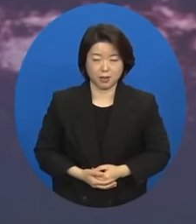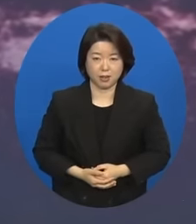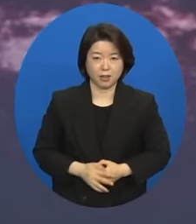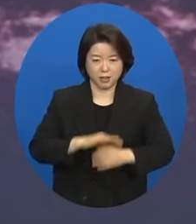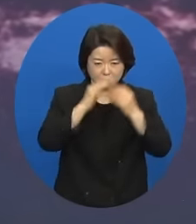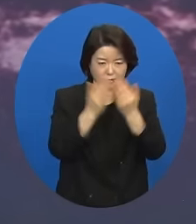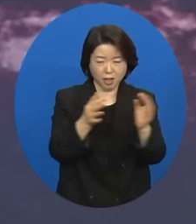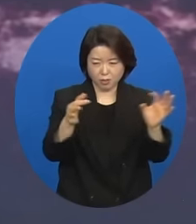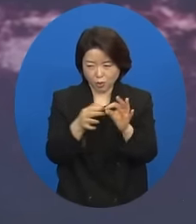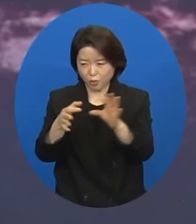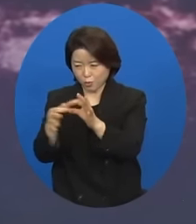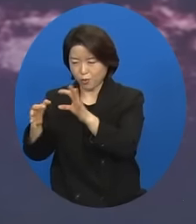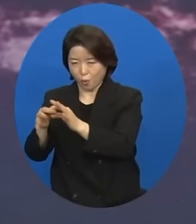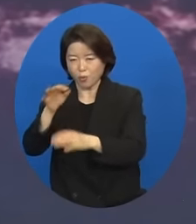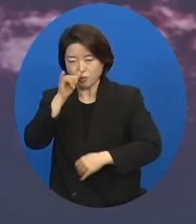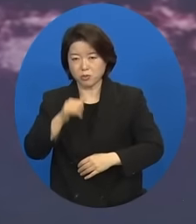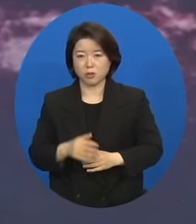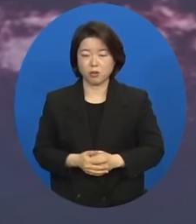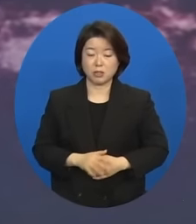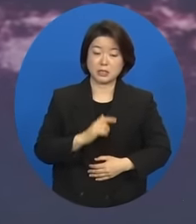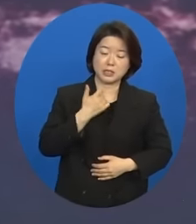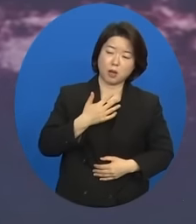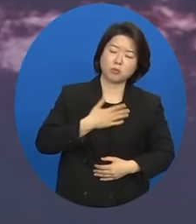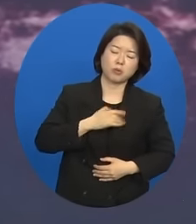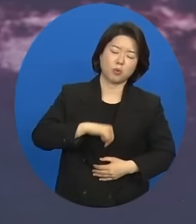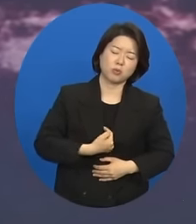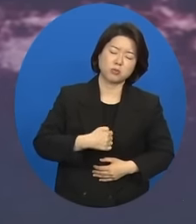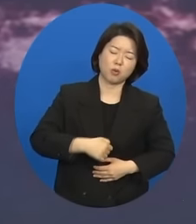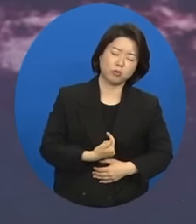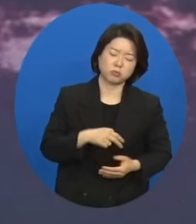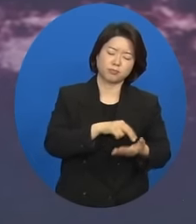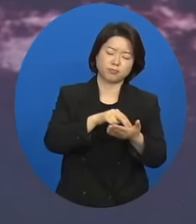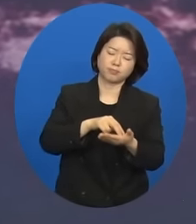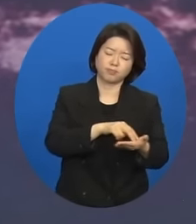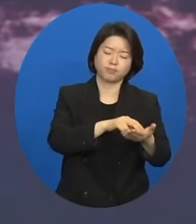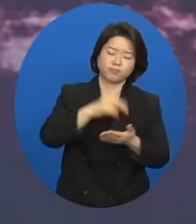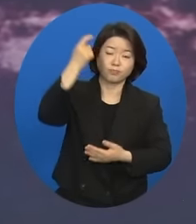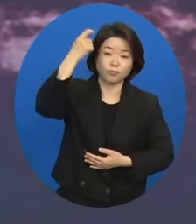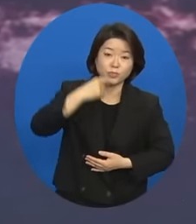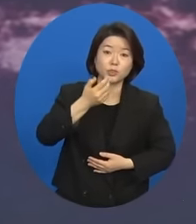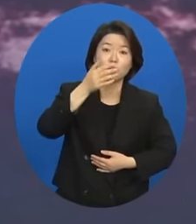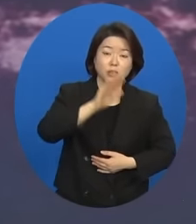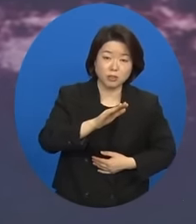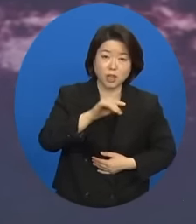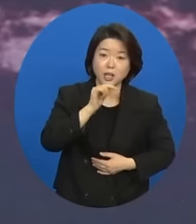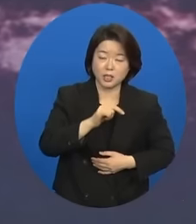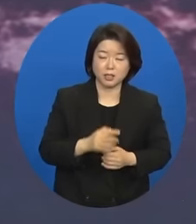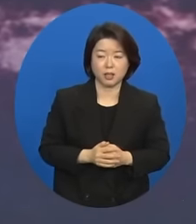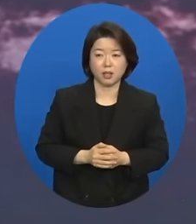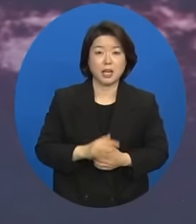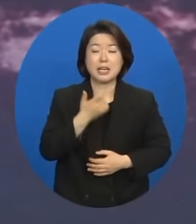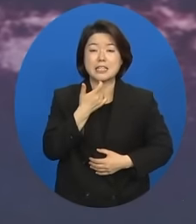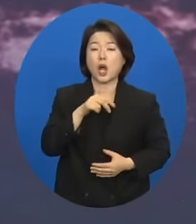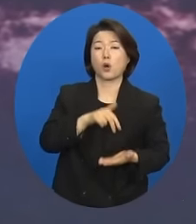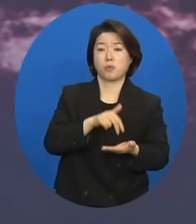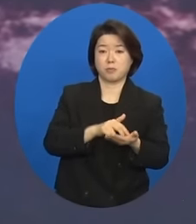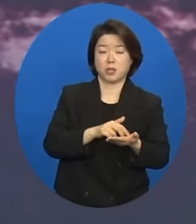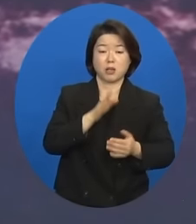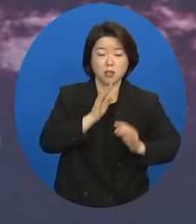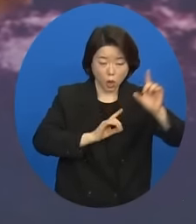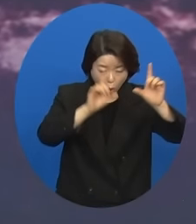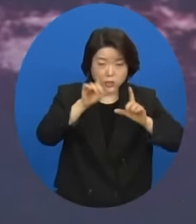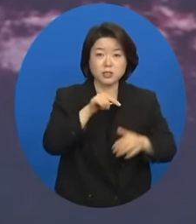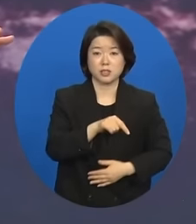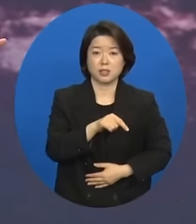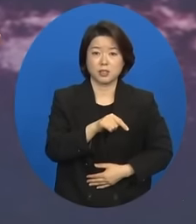아 혼자구나라고 느꼈는데 외롭고 고립되었다고 느꼈는데 이것이 야곱이 처한 자리 이것이 현실입니다